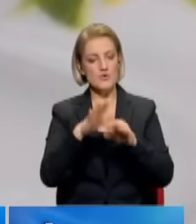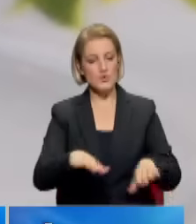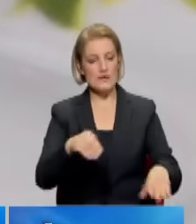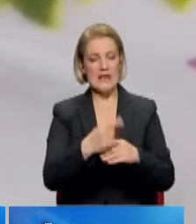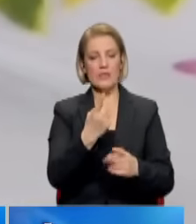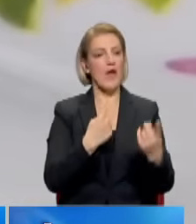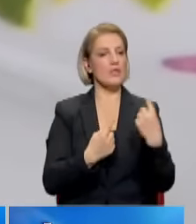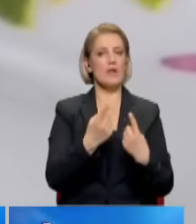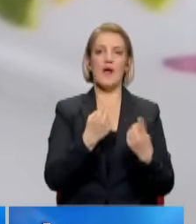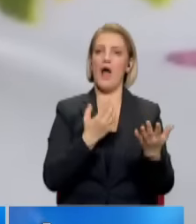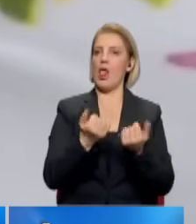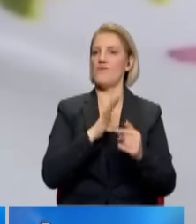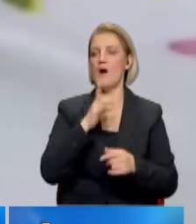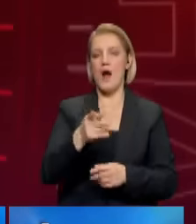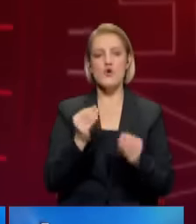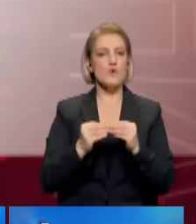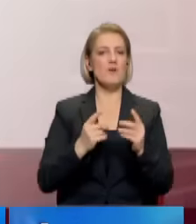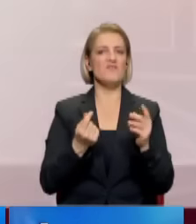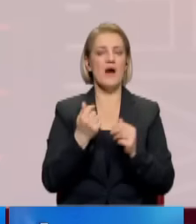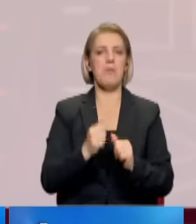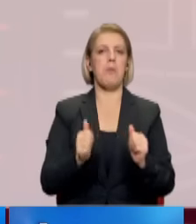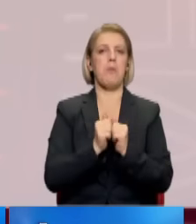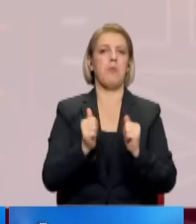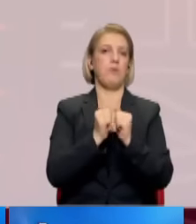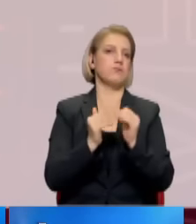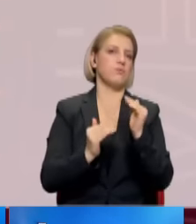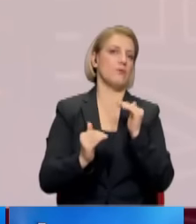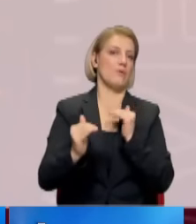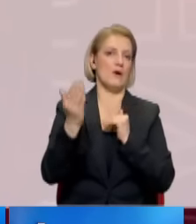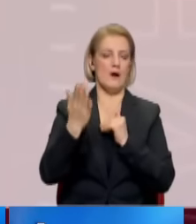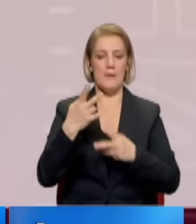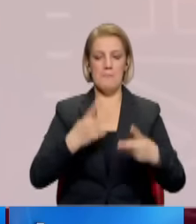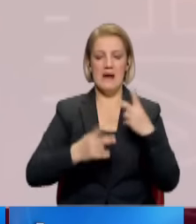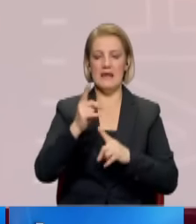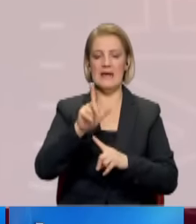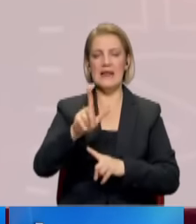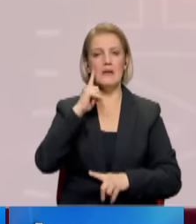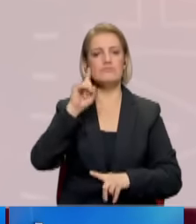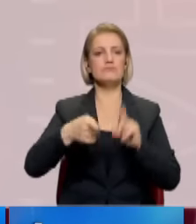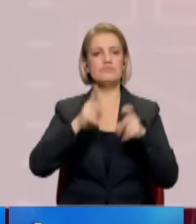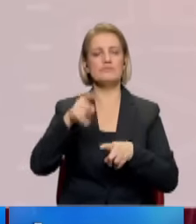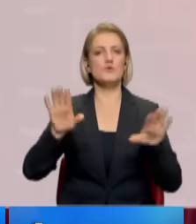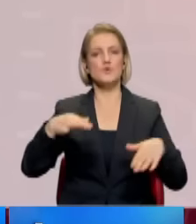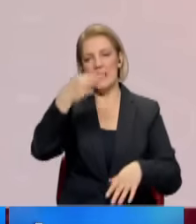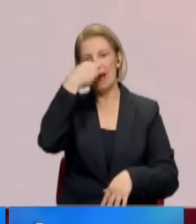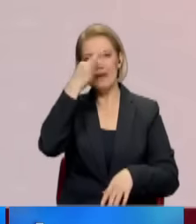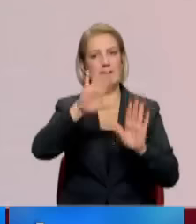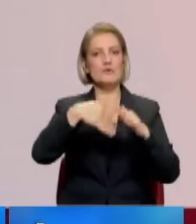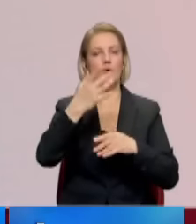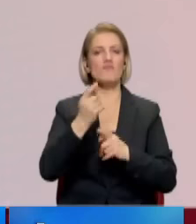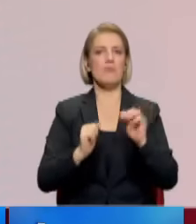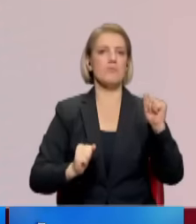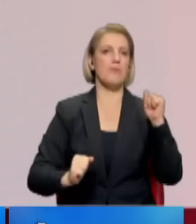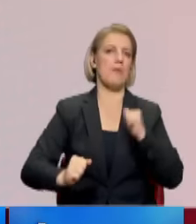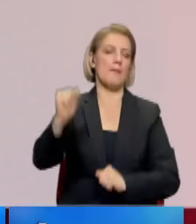için tane tane alanda. Yumurta fiyatları katlanmaya devam ediyor. Bazı illerde tespit edilen kuş gribinin ardından